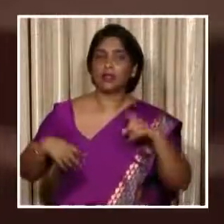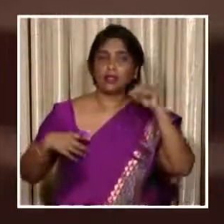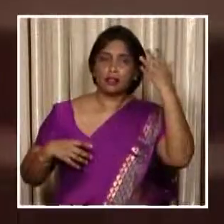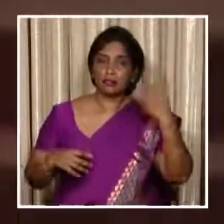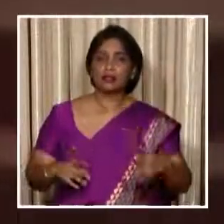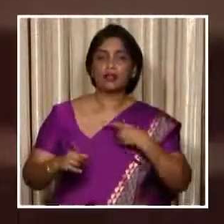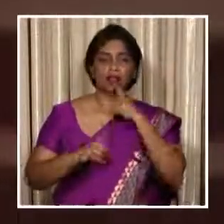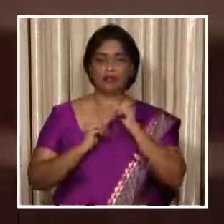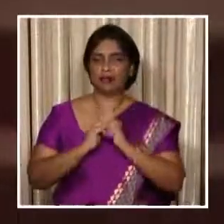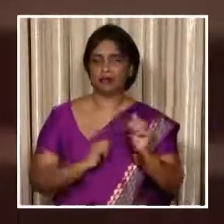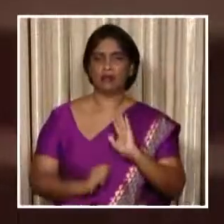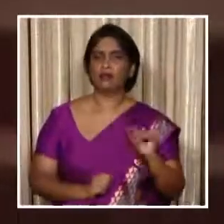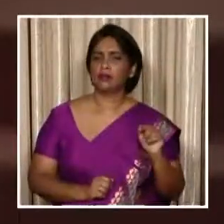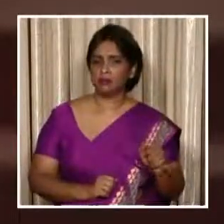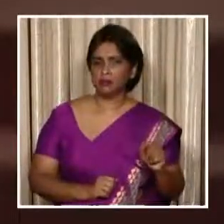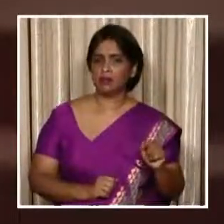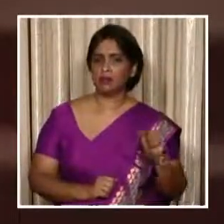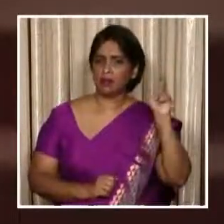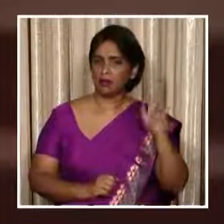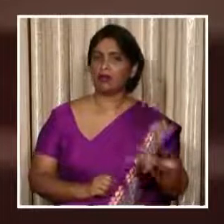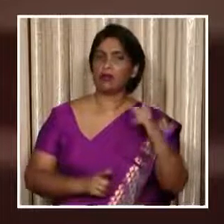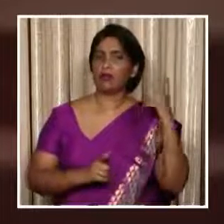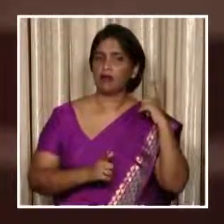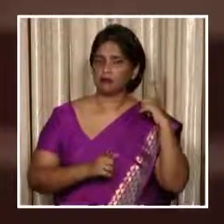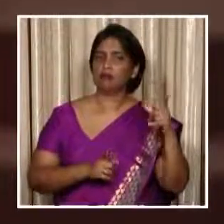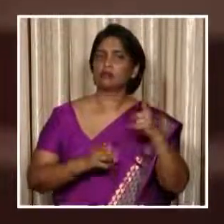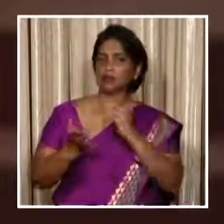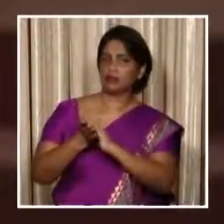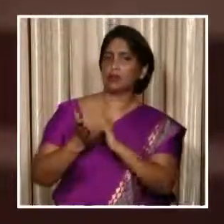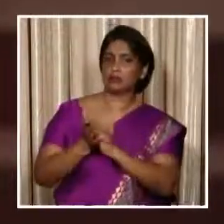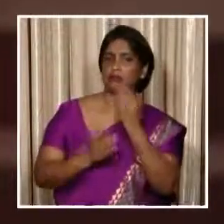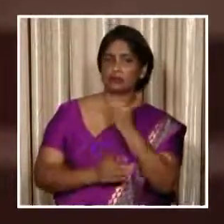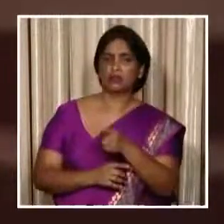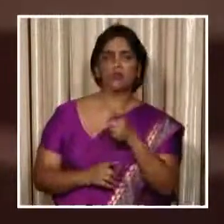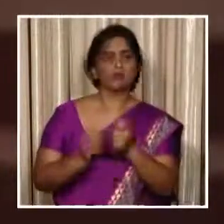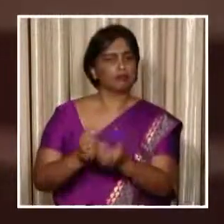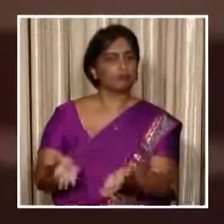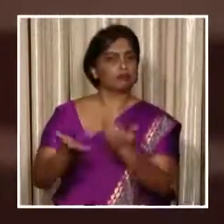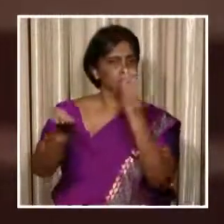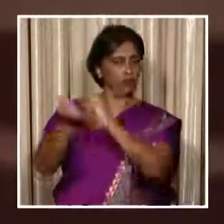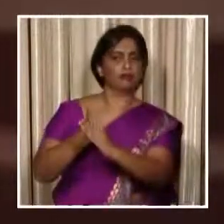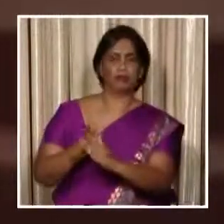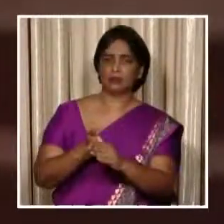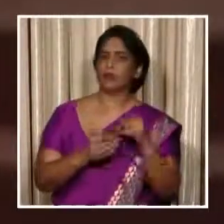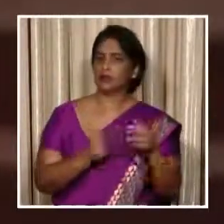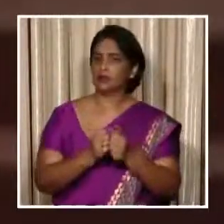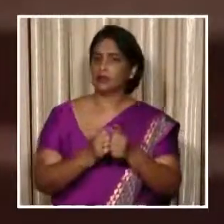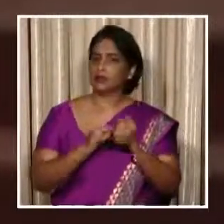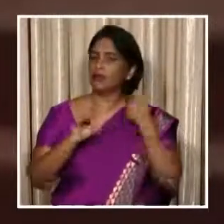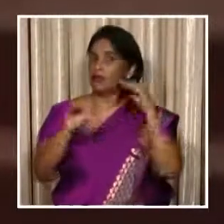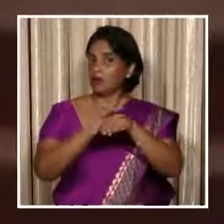மற்றும் எதிர்கட்சியினருக்கும் இடையே கடும் தர்க்கம் நிலவியது. அமைச்சரும் ஆளும் கட்சியின் பிரதம கொறடாவான பிரசன்ன